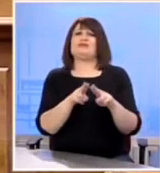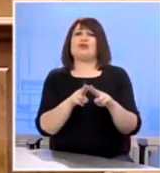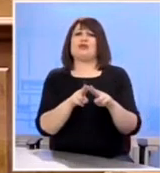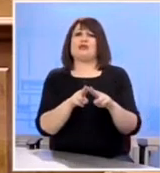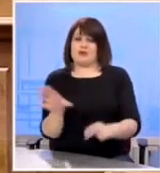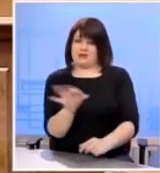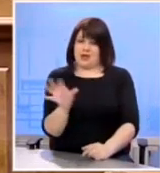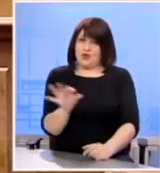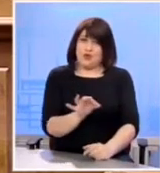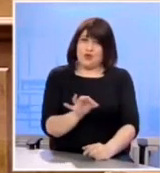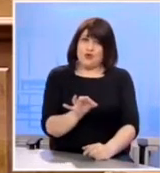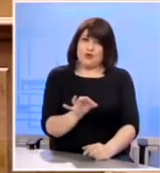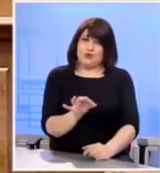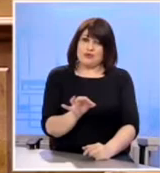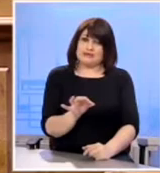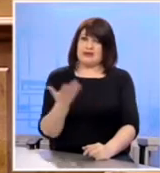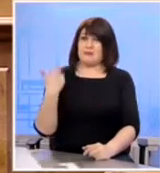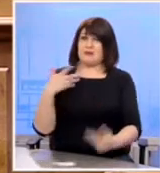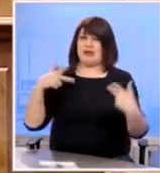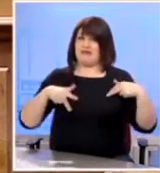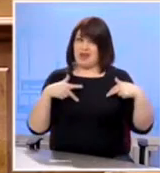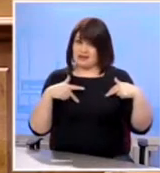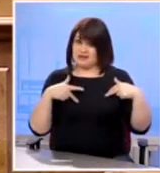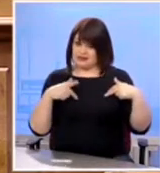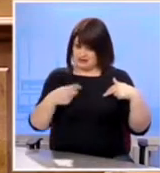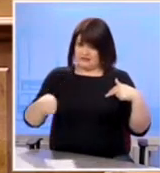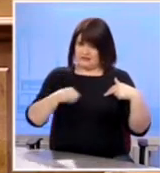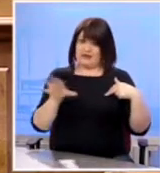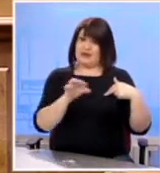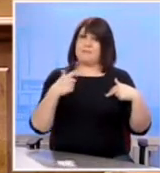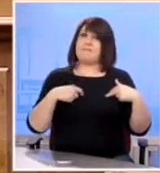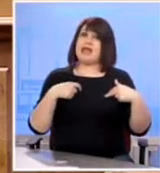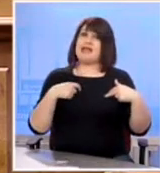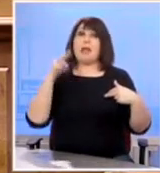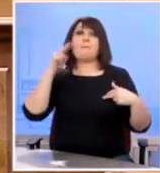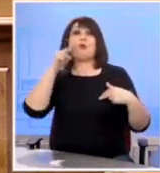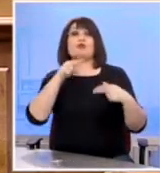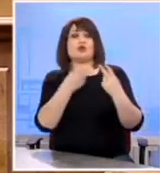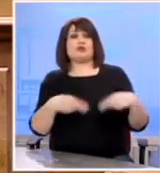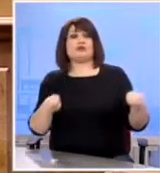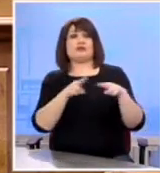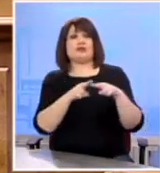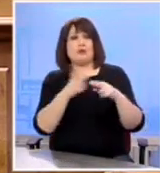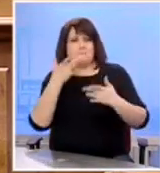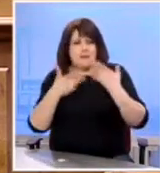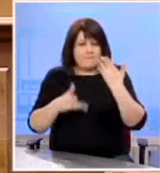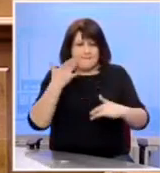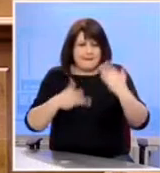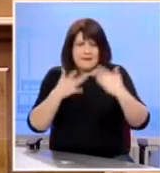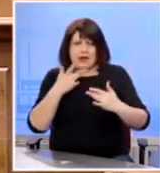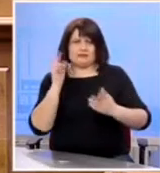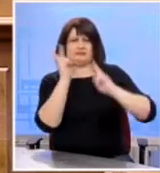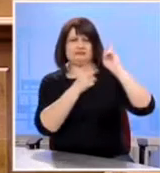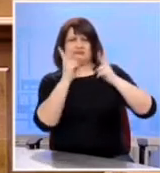διόρισαν ακόμα και την ημέρα της εκπνοής της προηγούμενης κυβέρνησης, που τα μέλη του ένα-ένα παρετούνταν